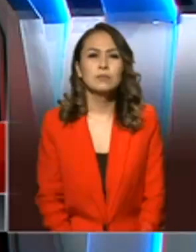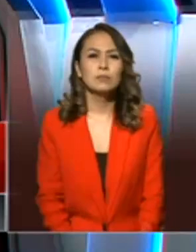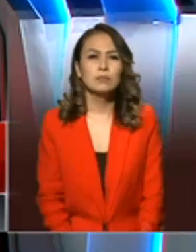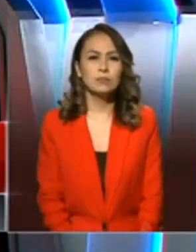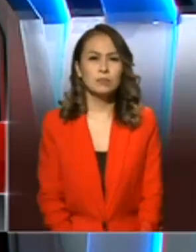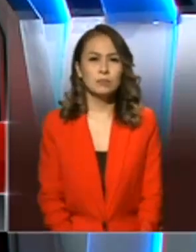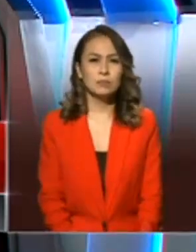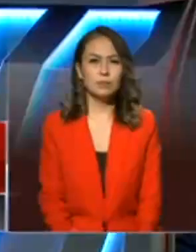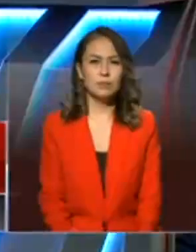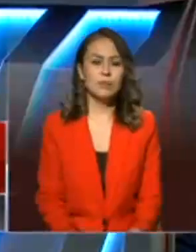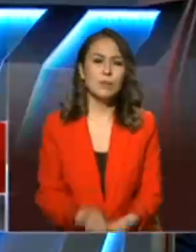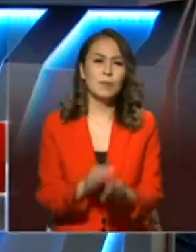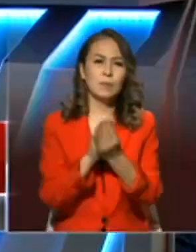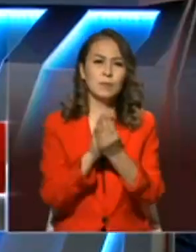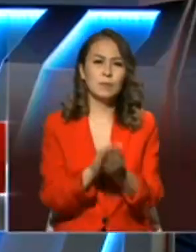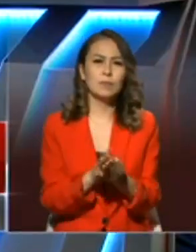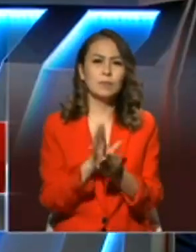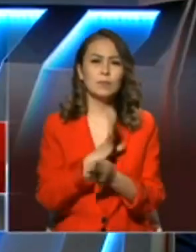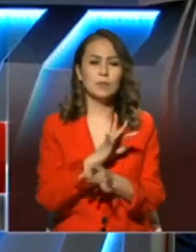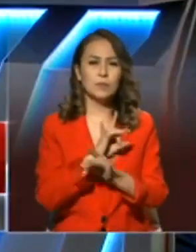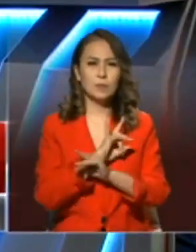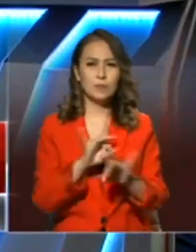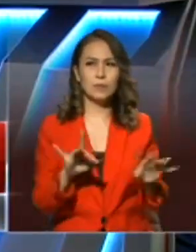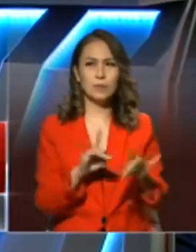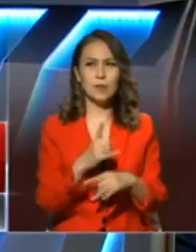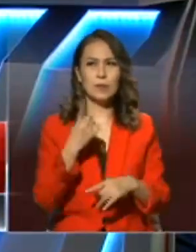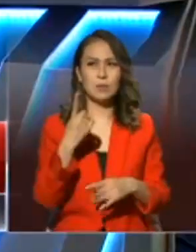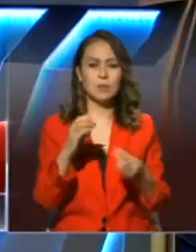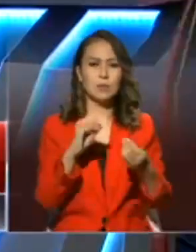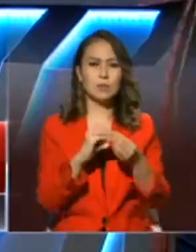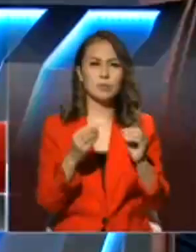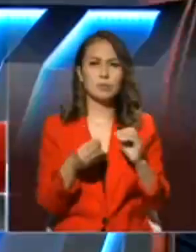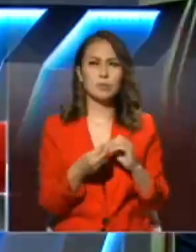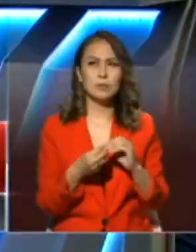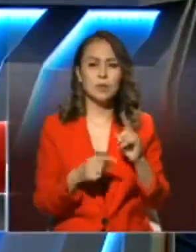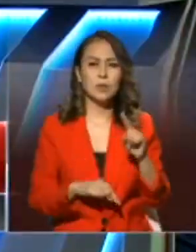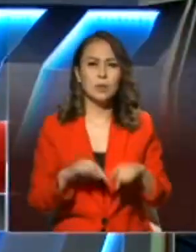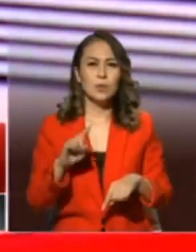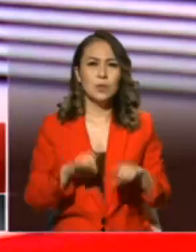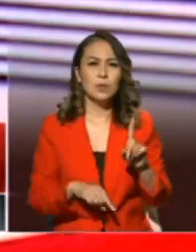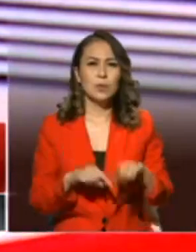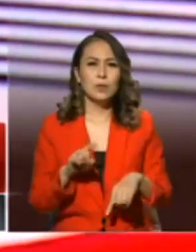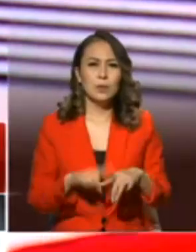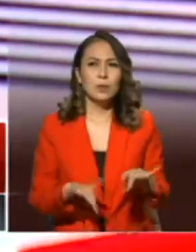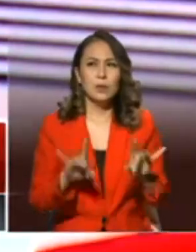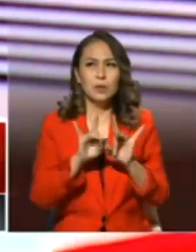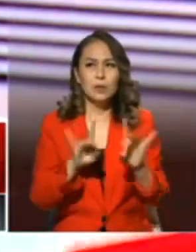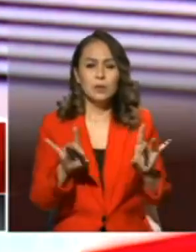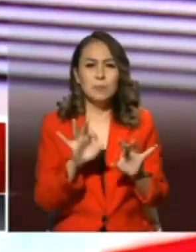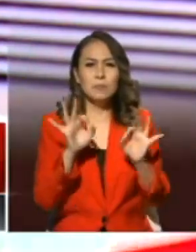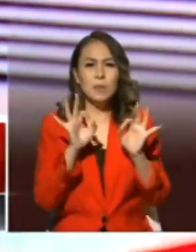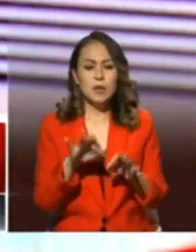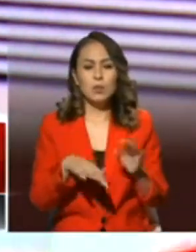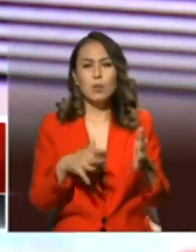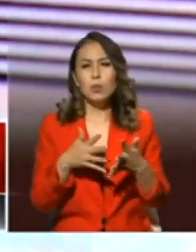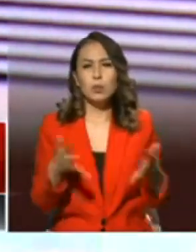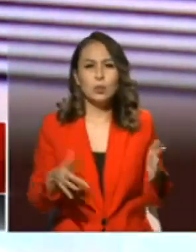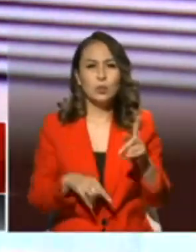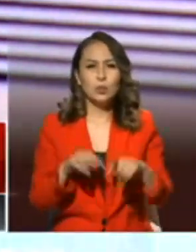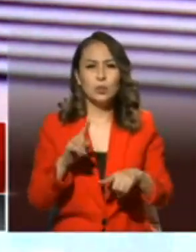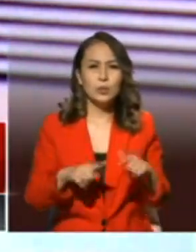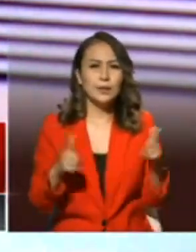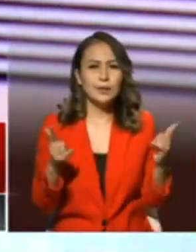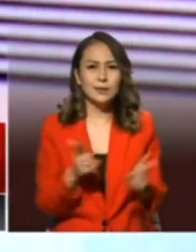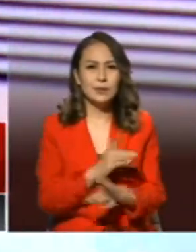Жаңа мәйіттік донорды дамыту дедік қой, бір проблемасы жаңа ол туысқандарына жеткізу, туысқандар келісім бермейді. Ол